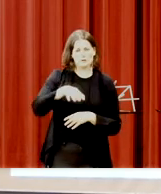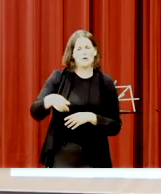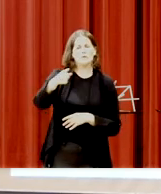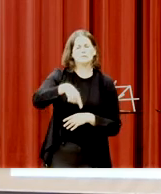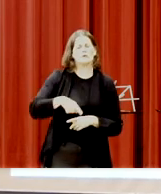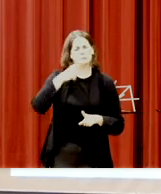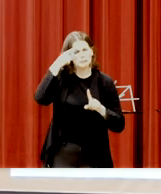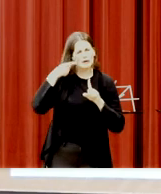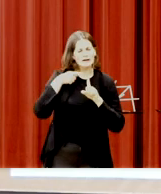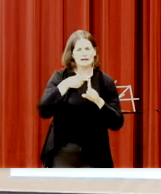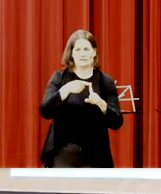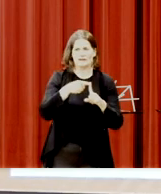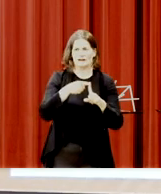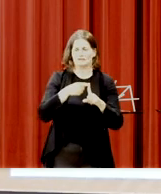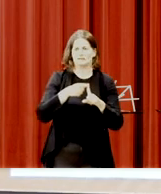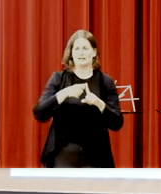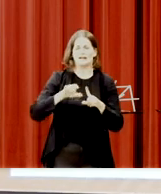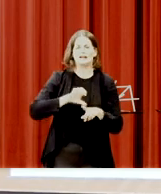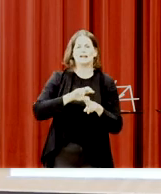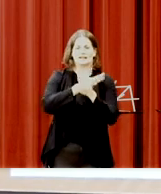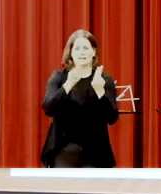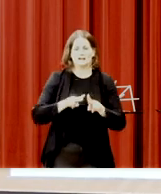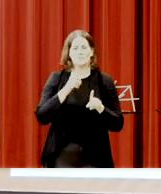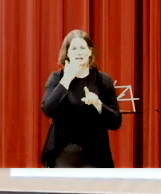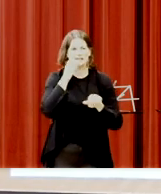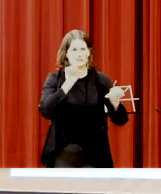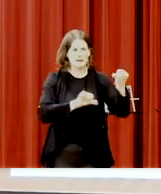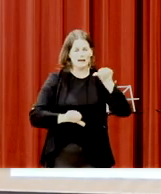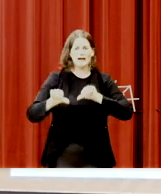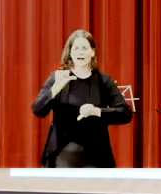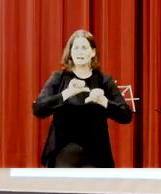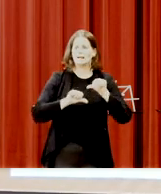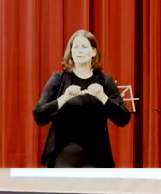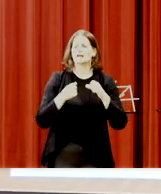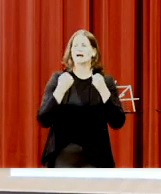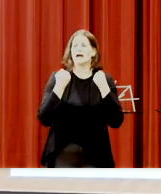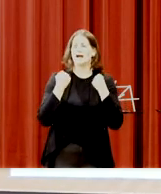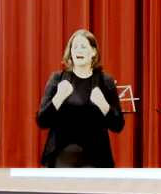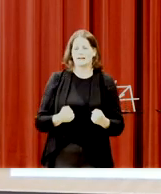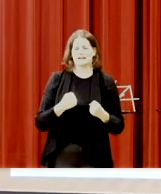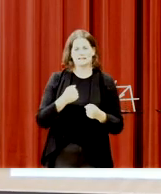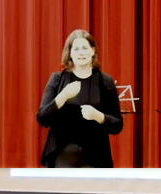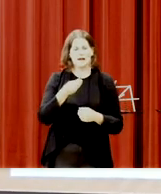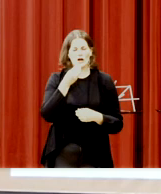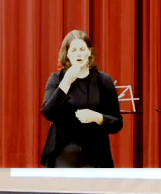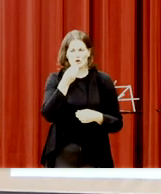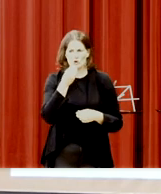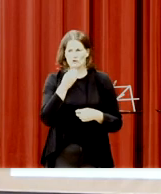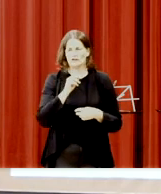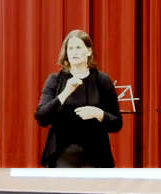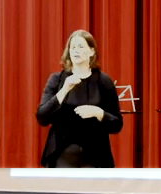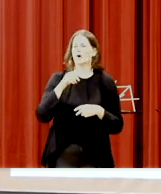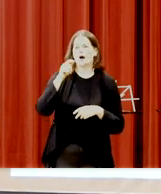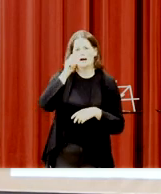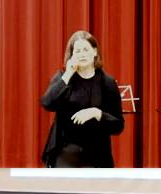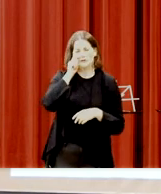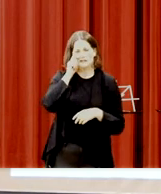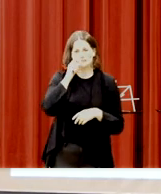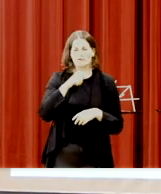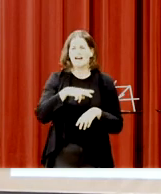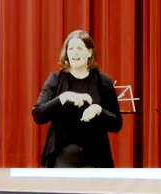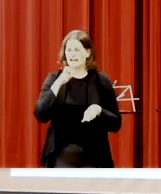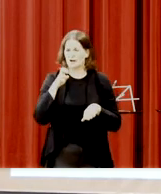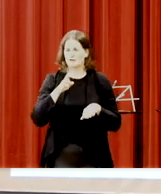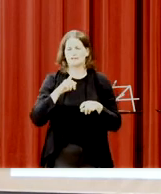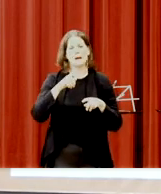turisme, l'enologia, el patrimoni i la cultura. Aquesta institució, tot i la seva joventut, ha aconseguit